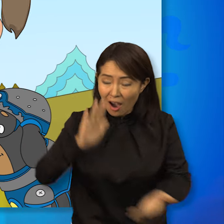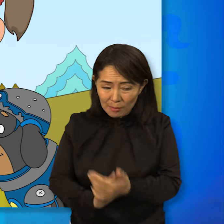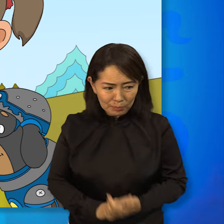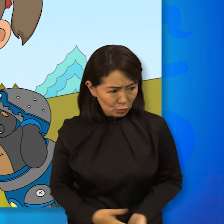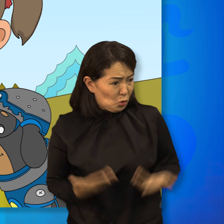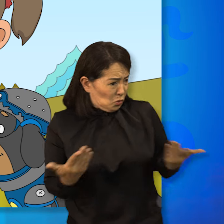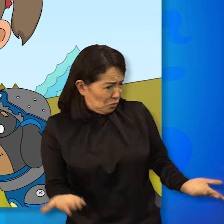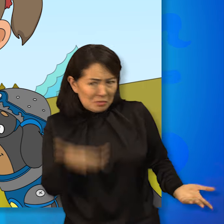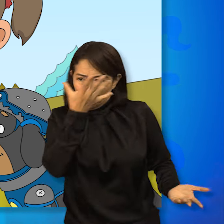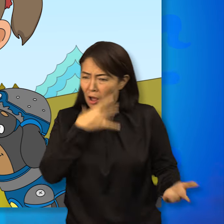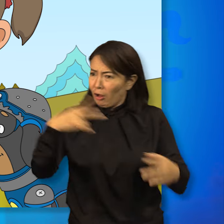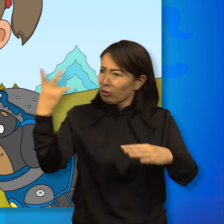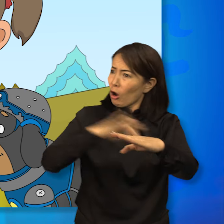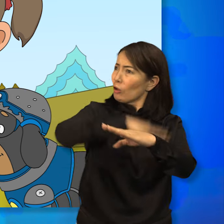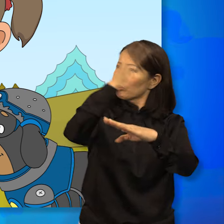Ойлголоо.